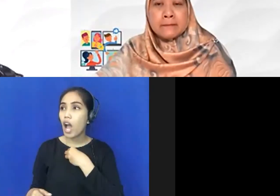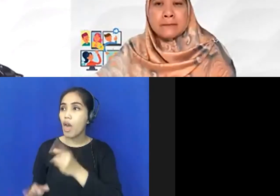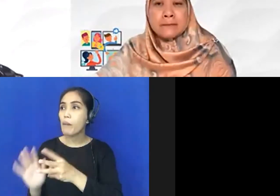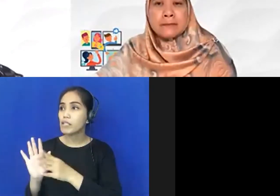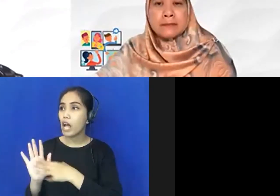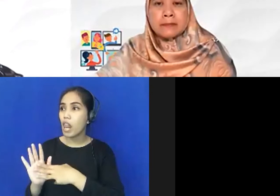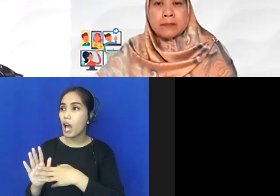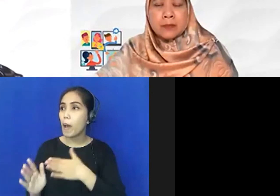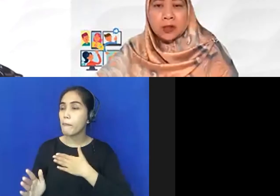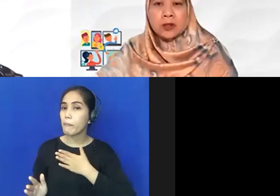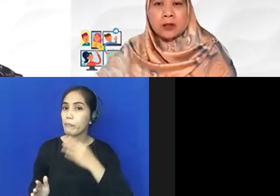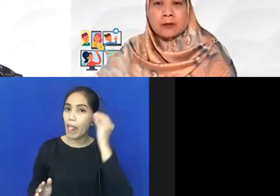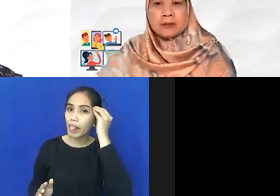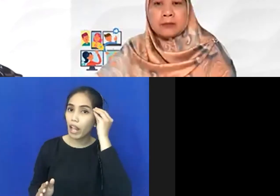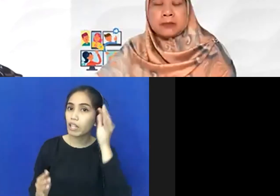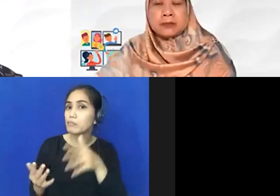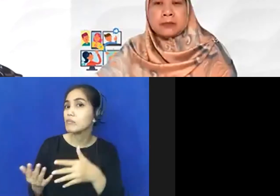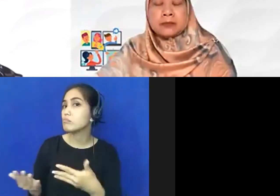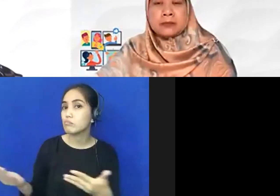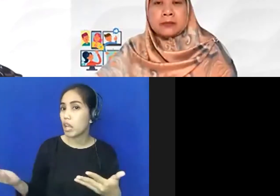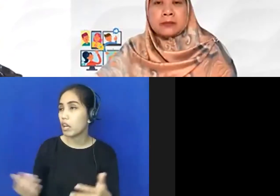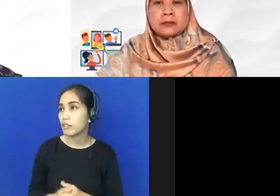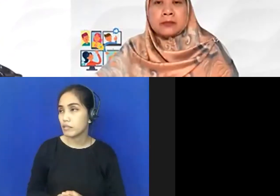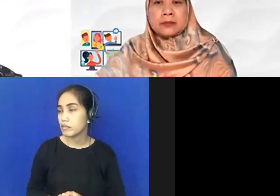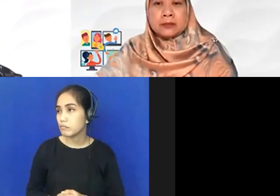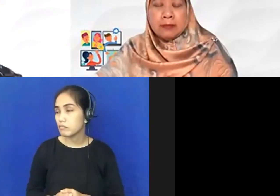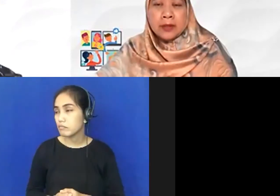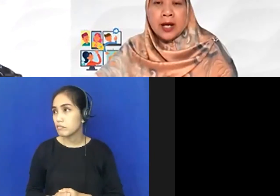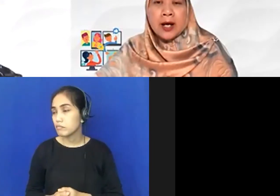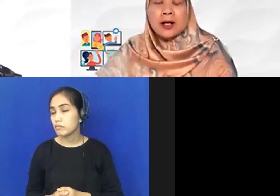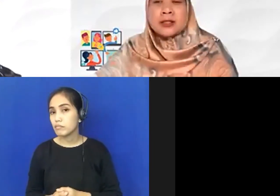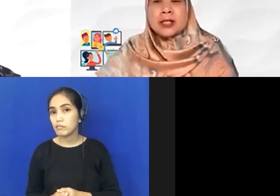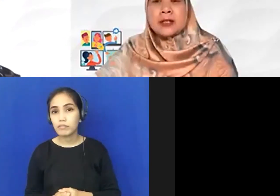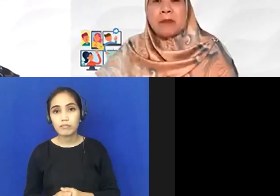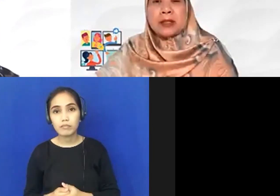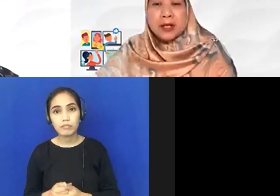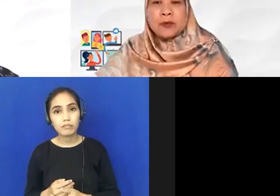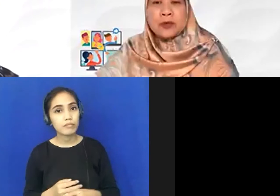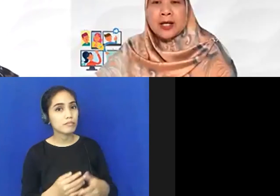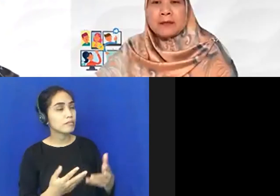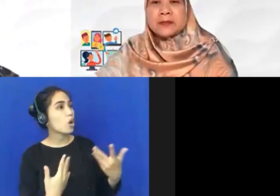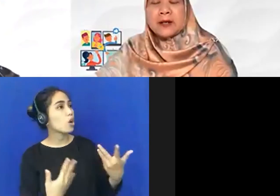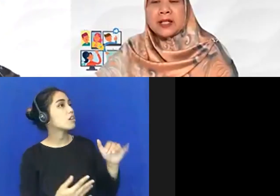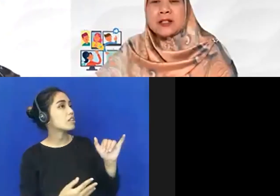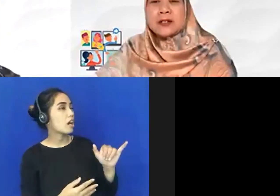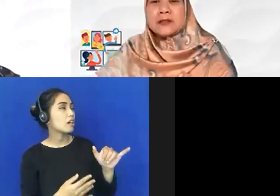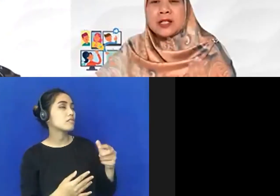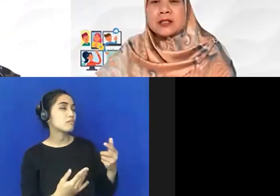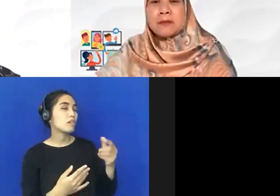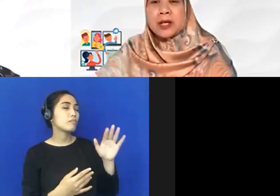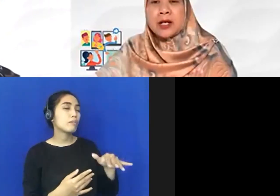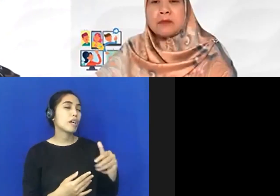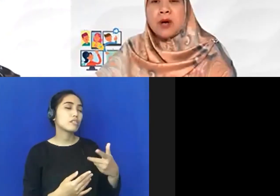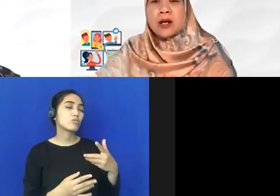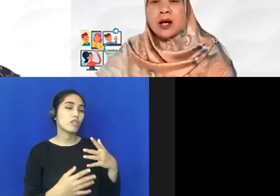penyakit seperti itu. Gimana sih penanganannya? Ya, jadi memang tidak mudah ya Mas Bram ya. Tadi juga sudah